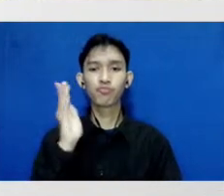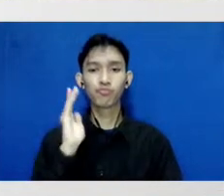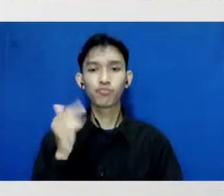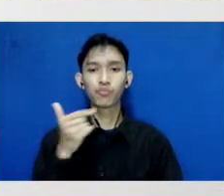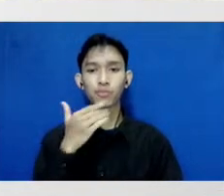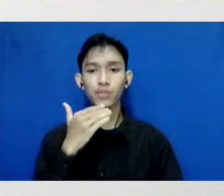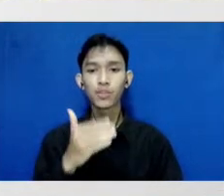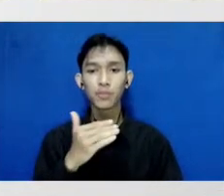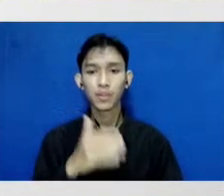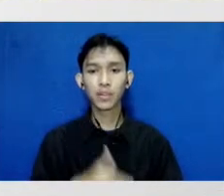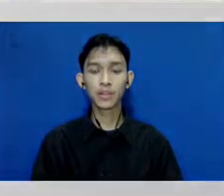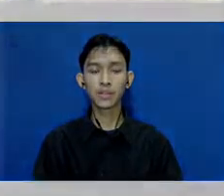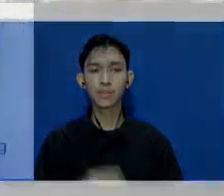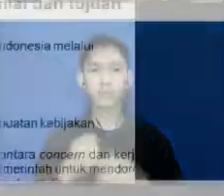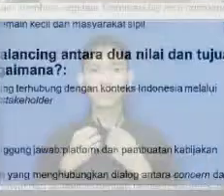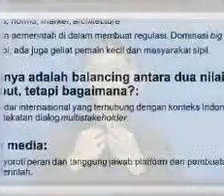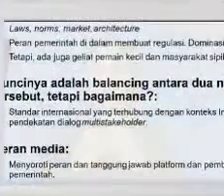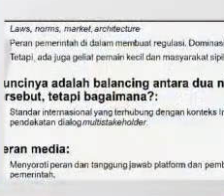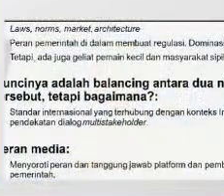kasih.